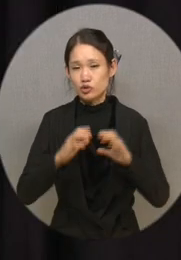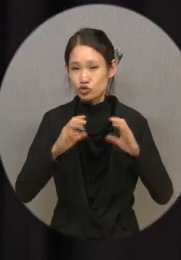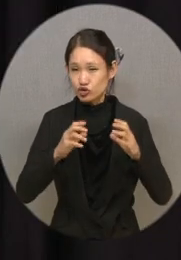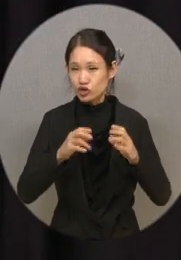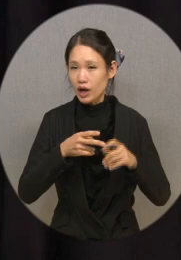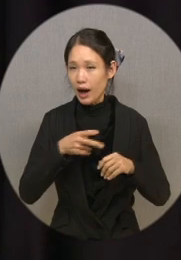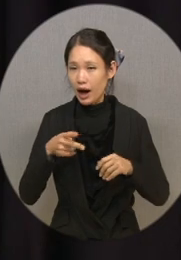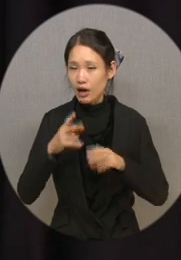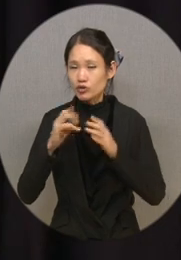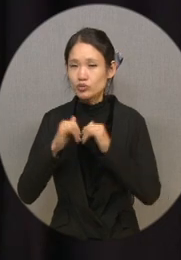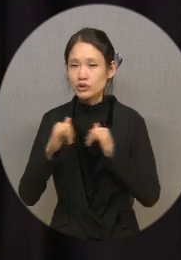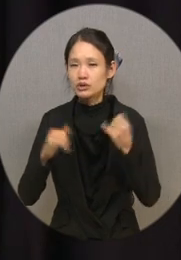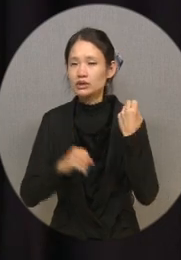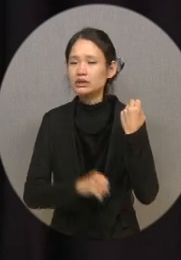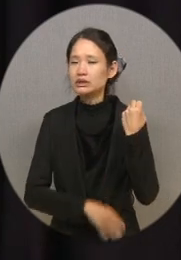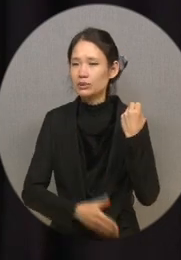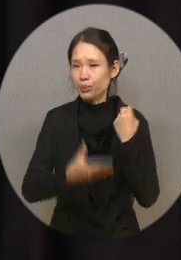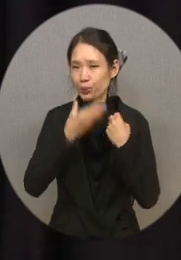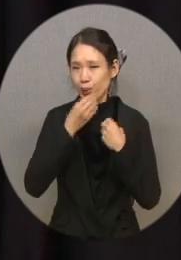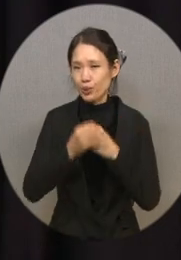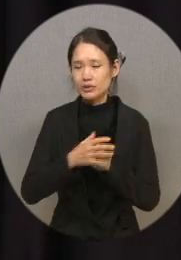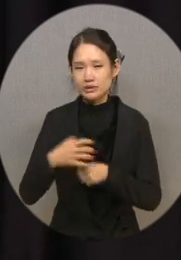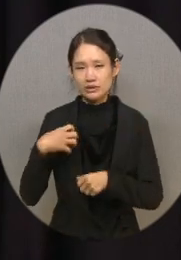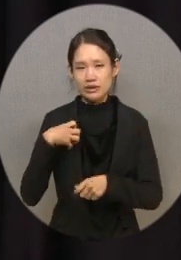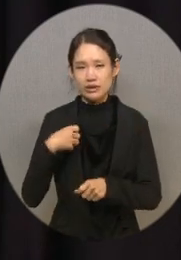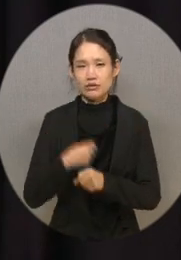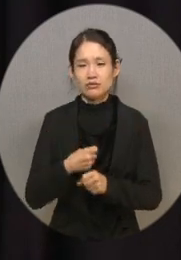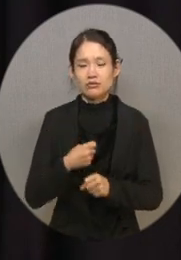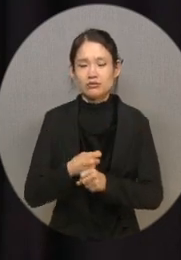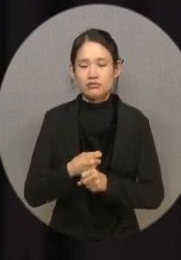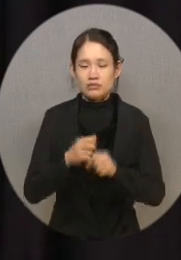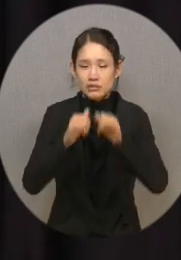국가는 국민들의 기본적인 복지를